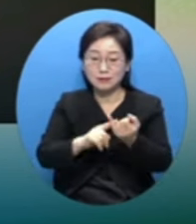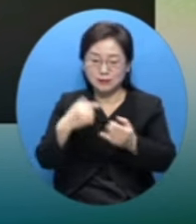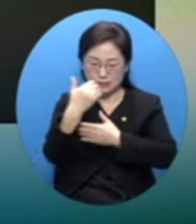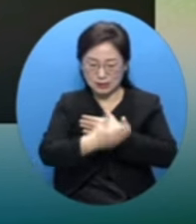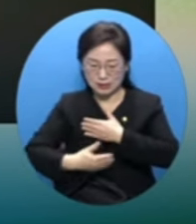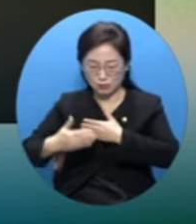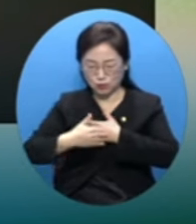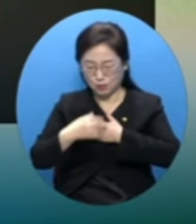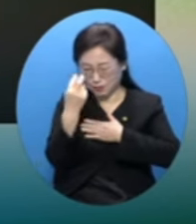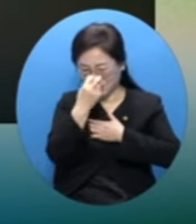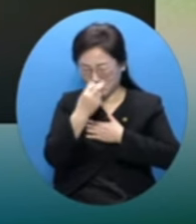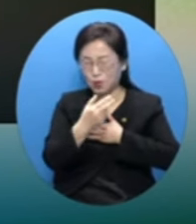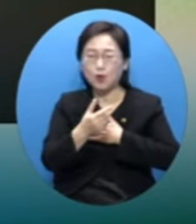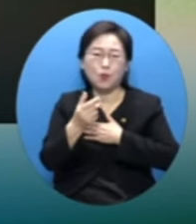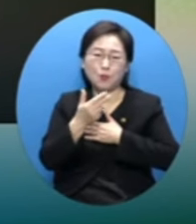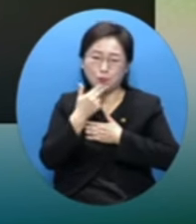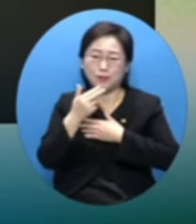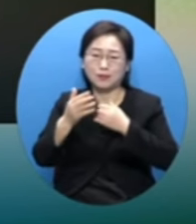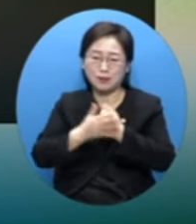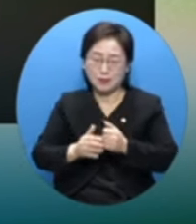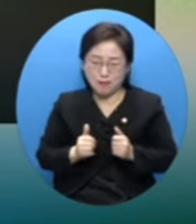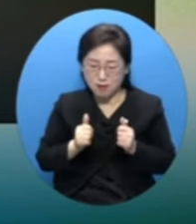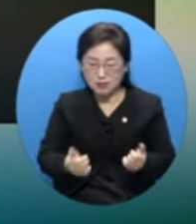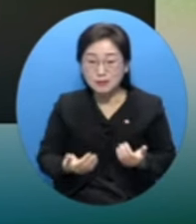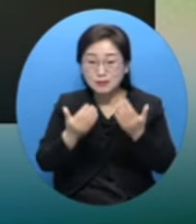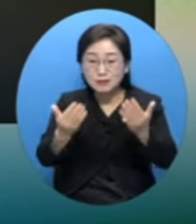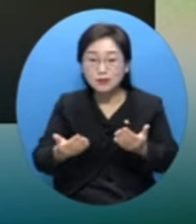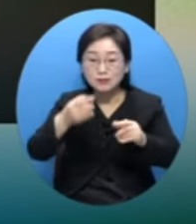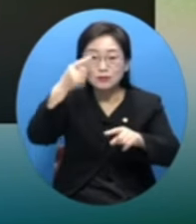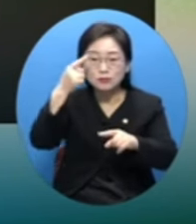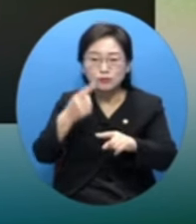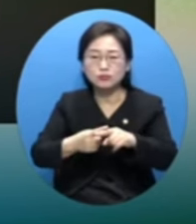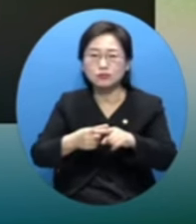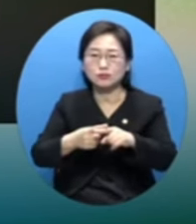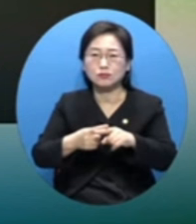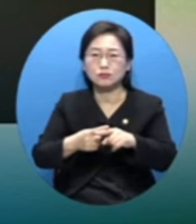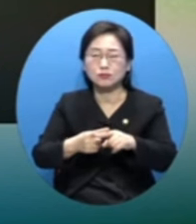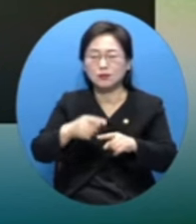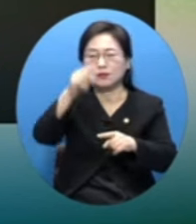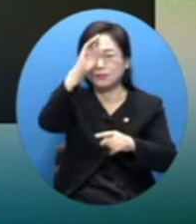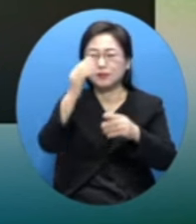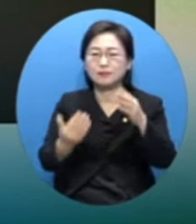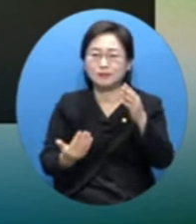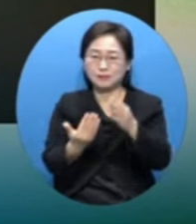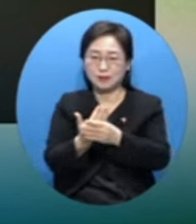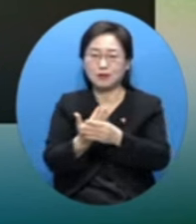못하고 열정으로 헌신했던 그 녀가 병을 얻었는데